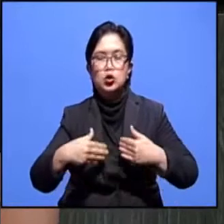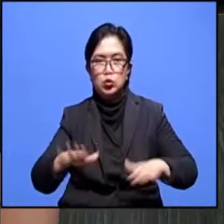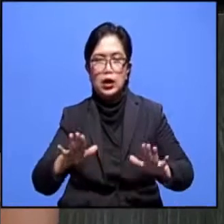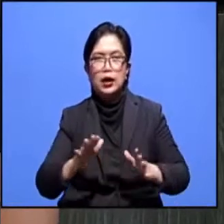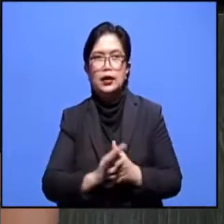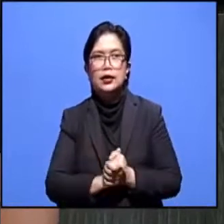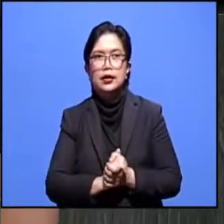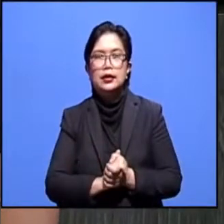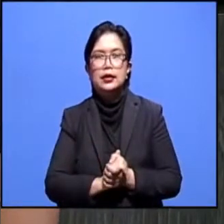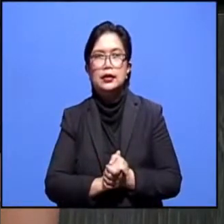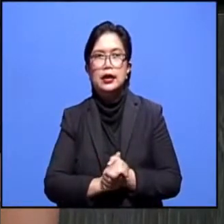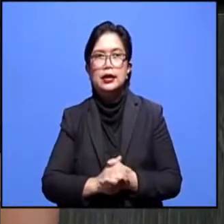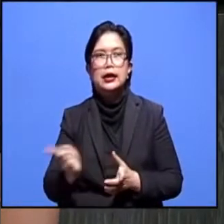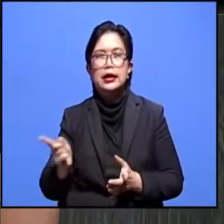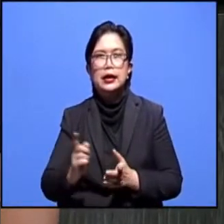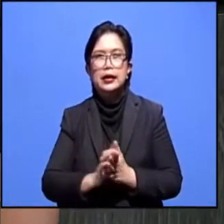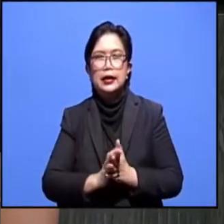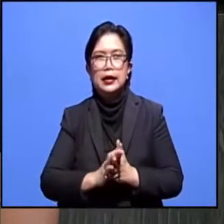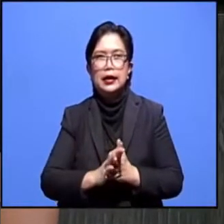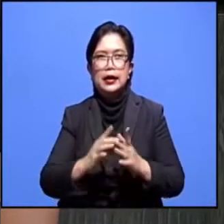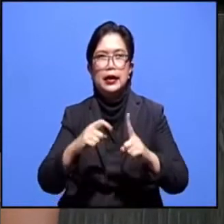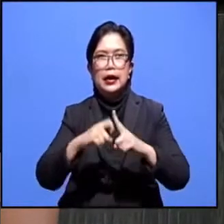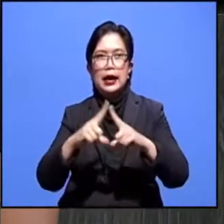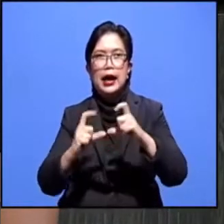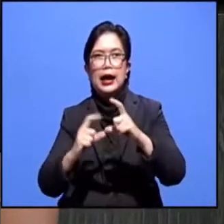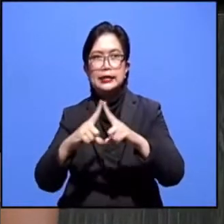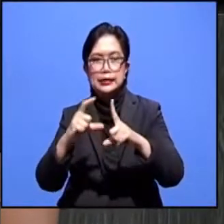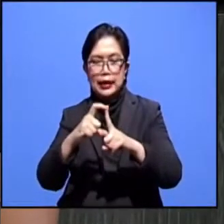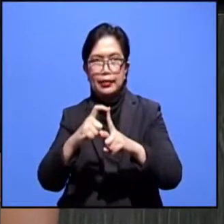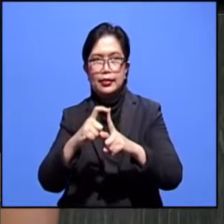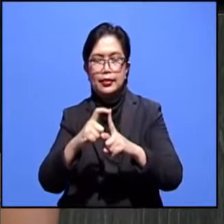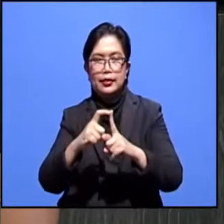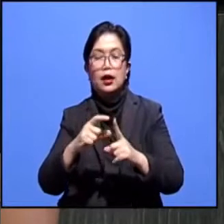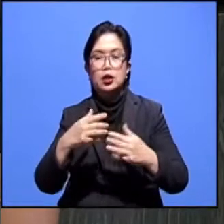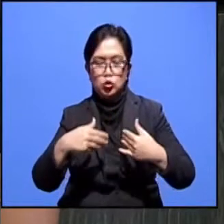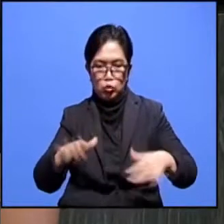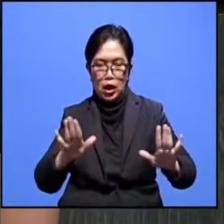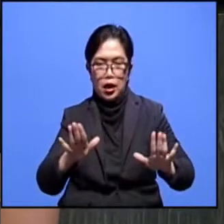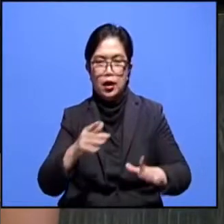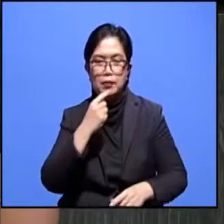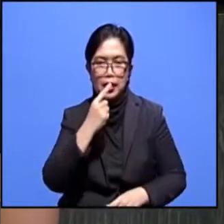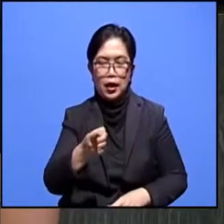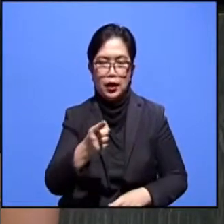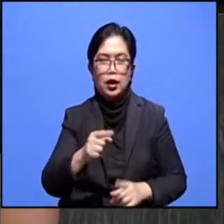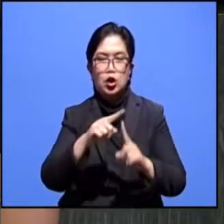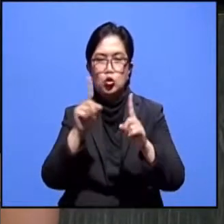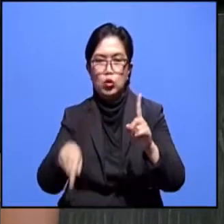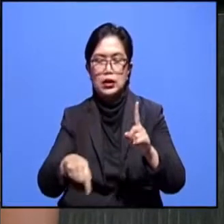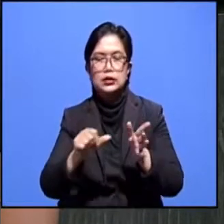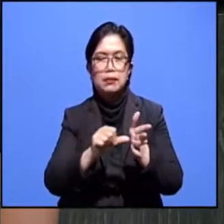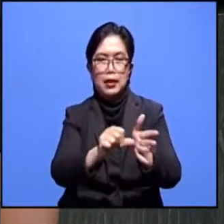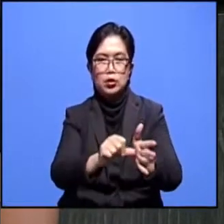oleh Kasatpol PP DKI Jakarta bahwa mereka dalam menunaikan tugas ya itu dibantu oleh TNI